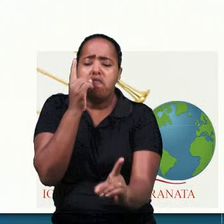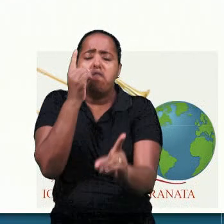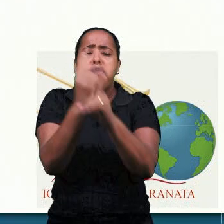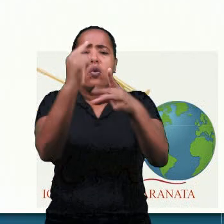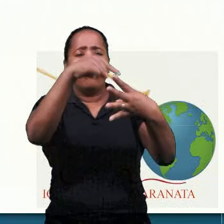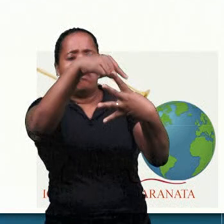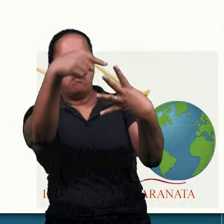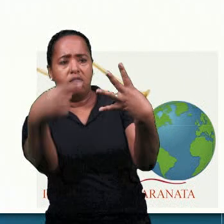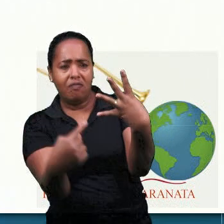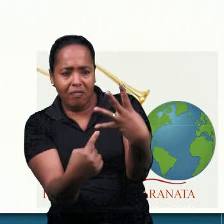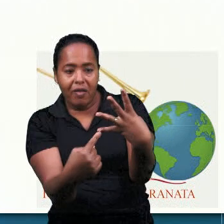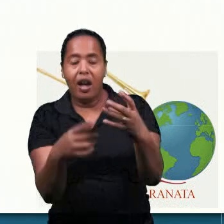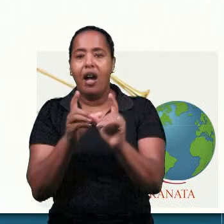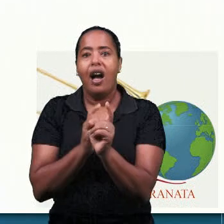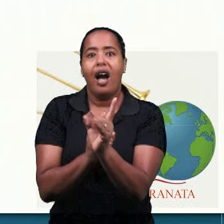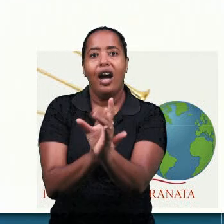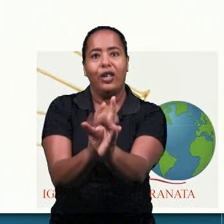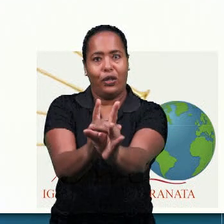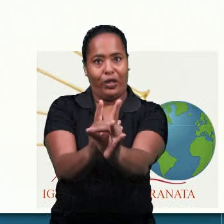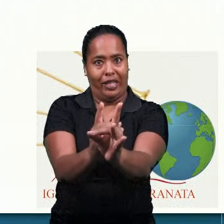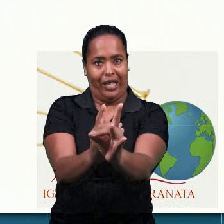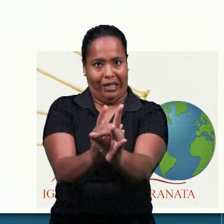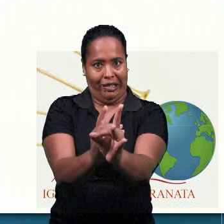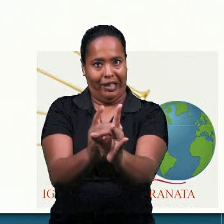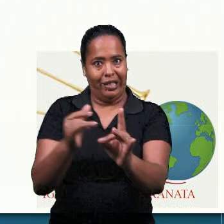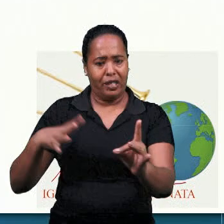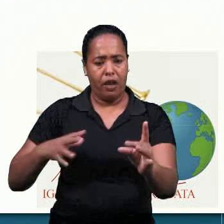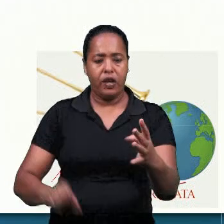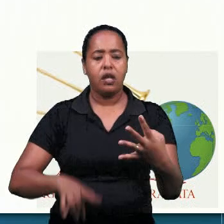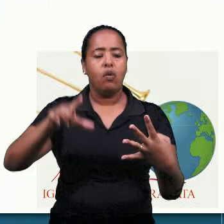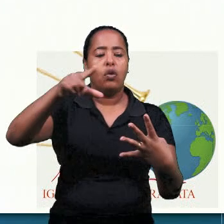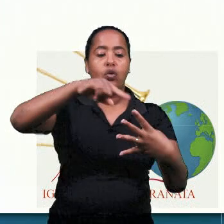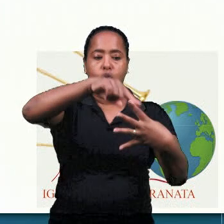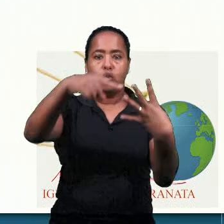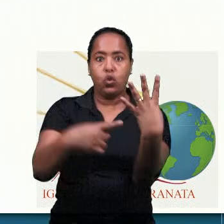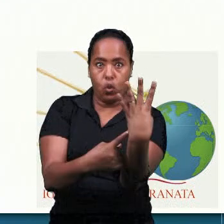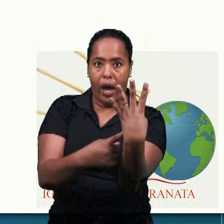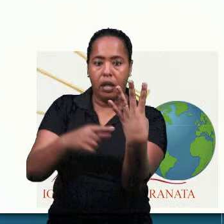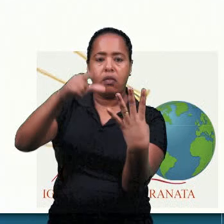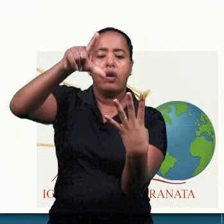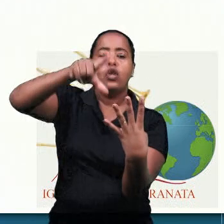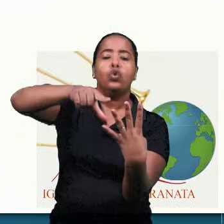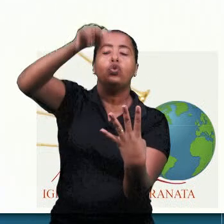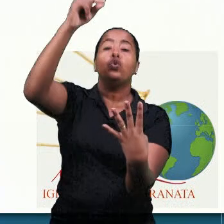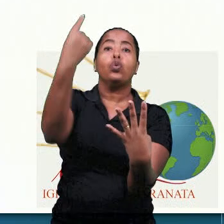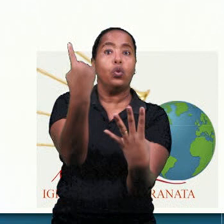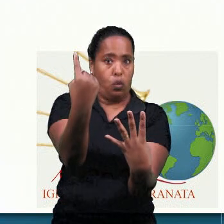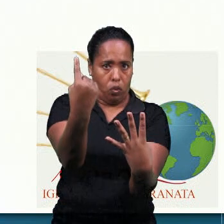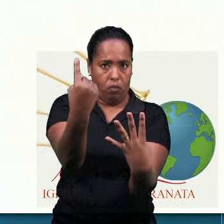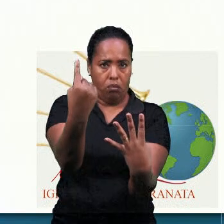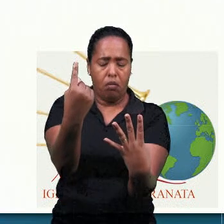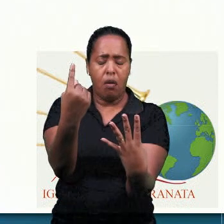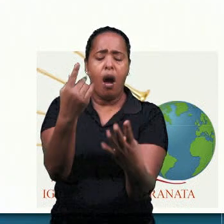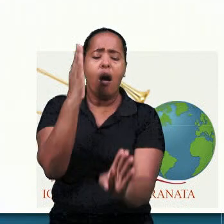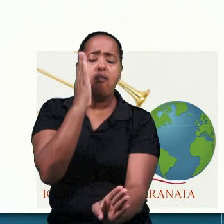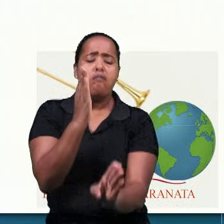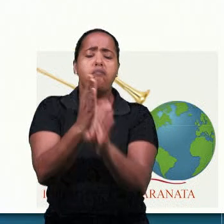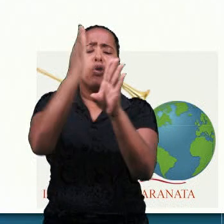la doctrine de salut en un seul de ces enseignements de Jésus.